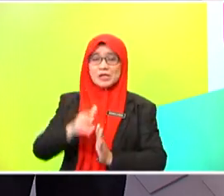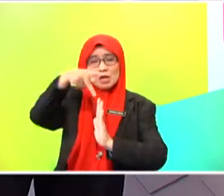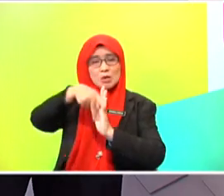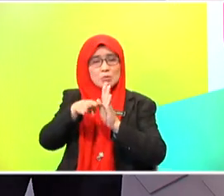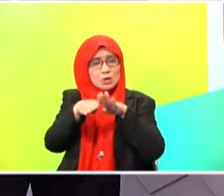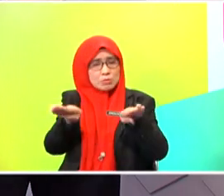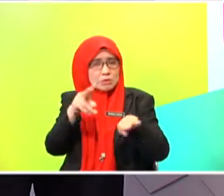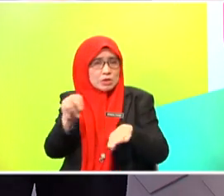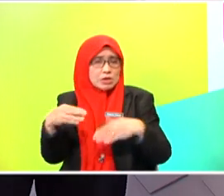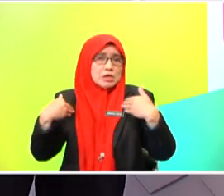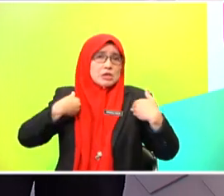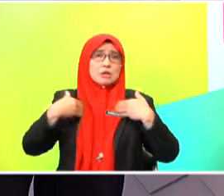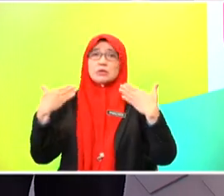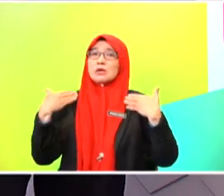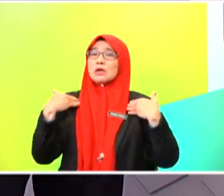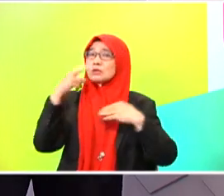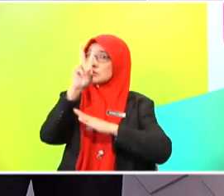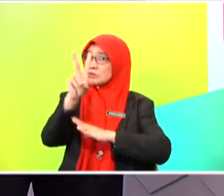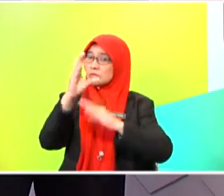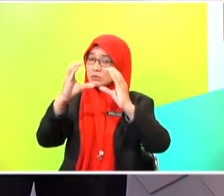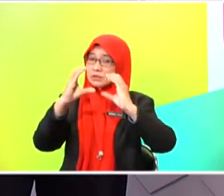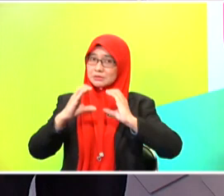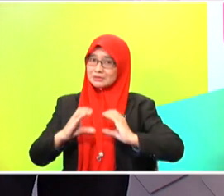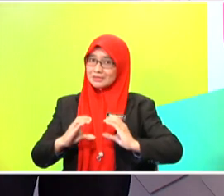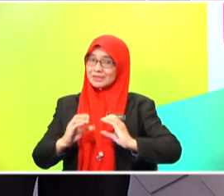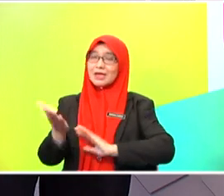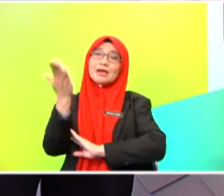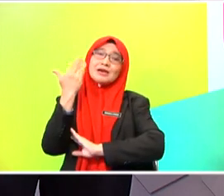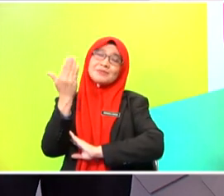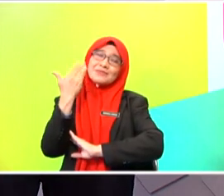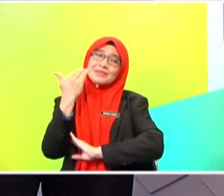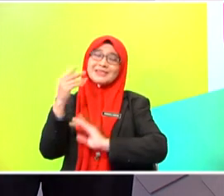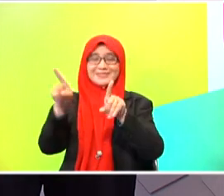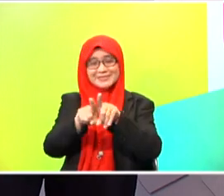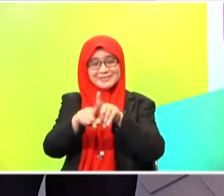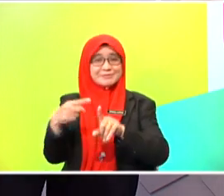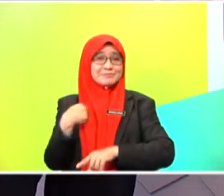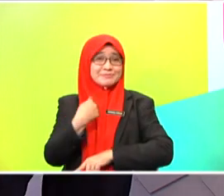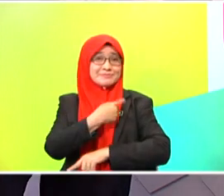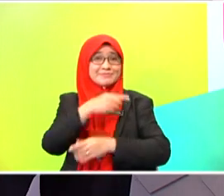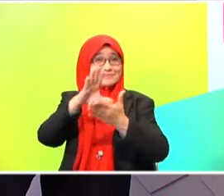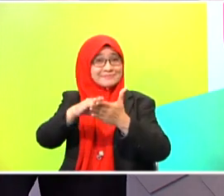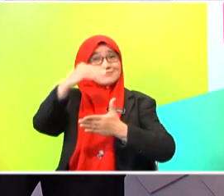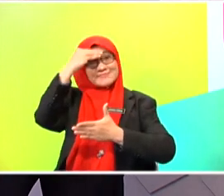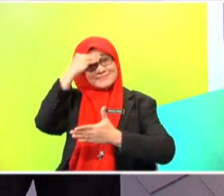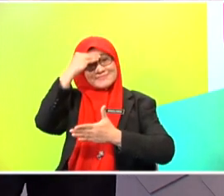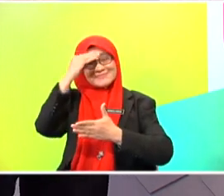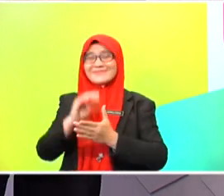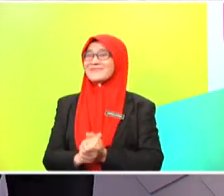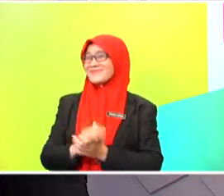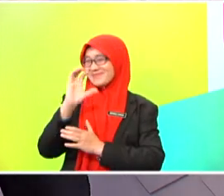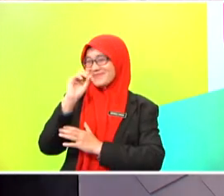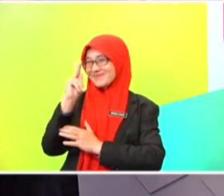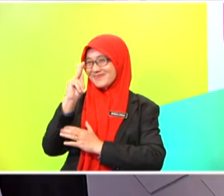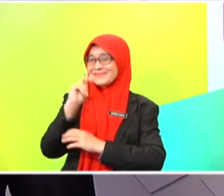Pembiakan haiwan ada dua caranya, mari sama-sama kita belajar. Okey,